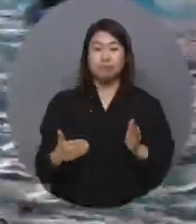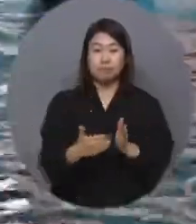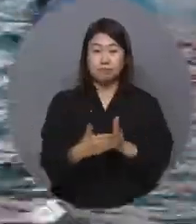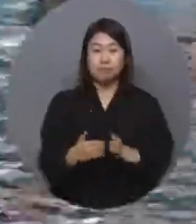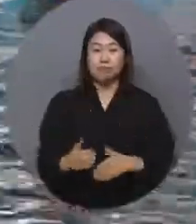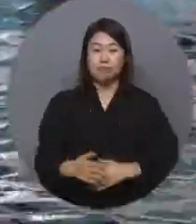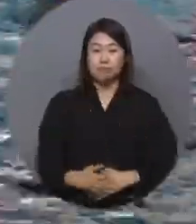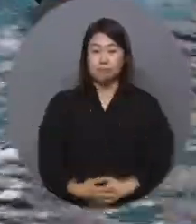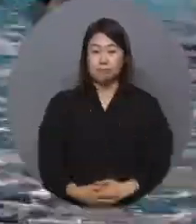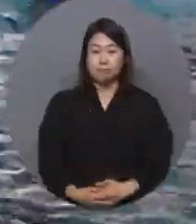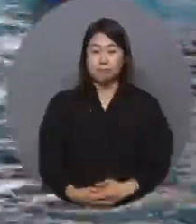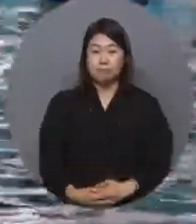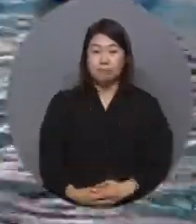복지tv 뉴스 황유재입니다